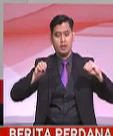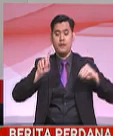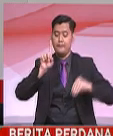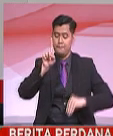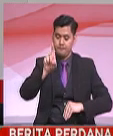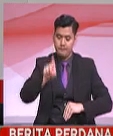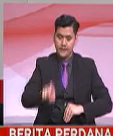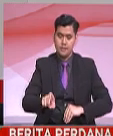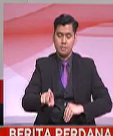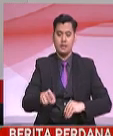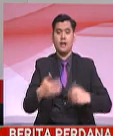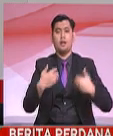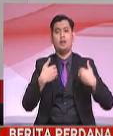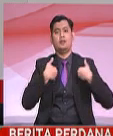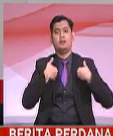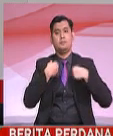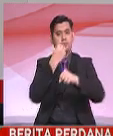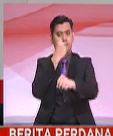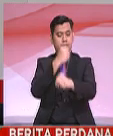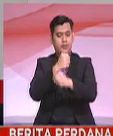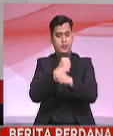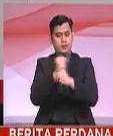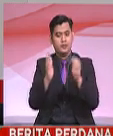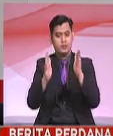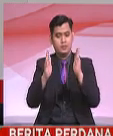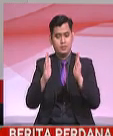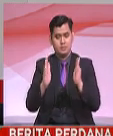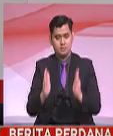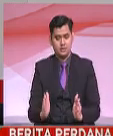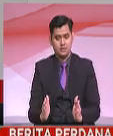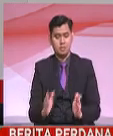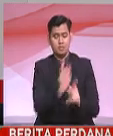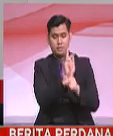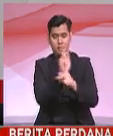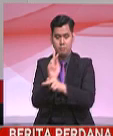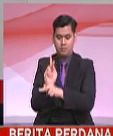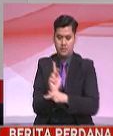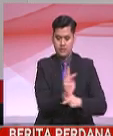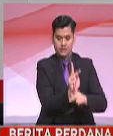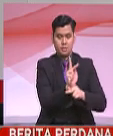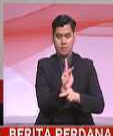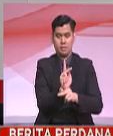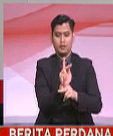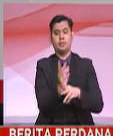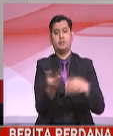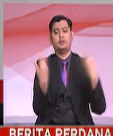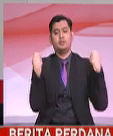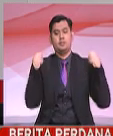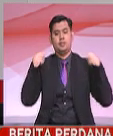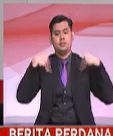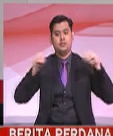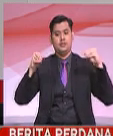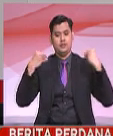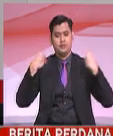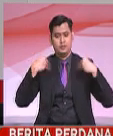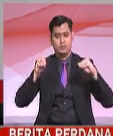pekerja untuk mengawal dan mengawasi keadaan di dalam kedai Dobi tersebut.